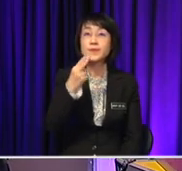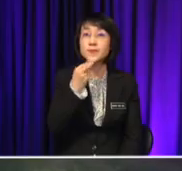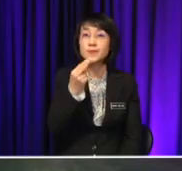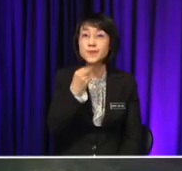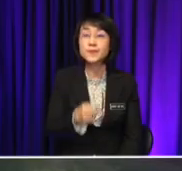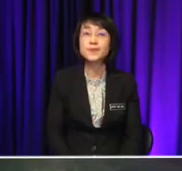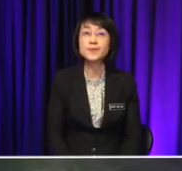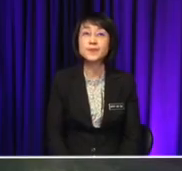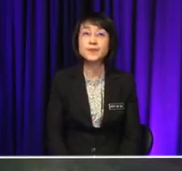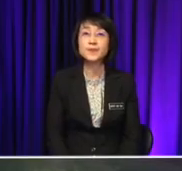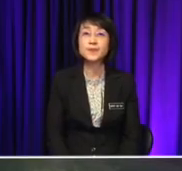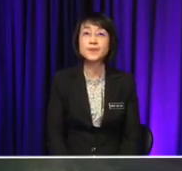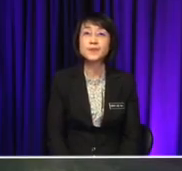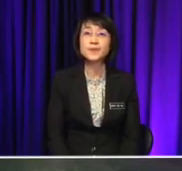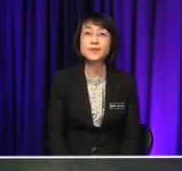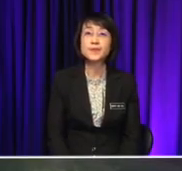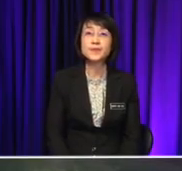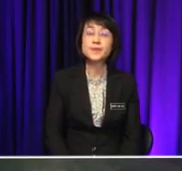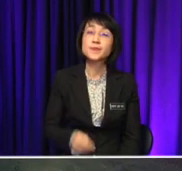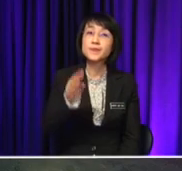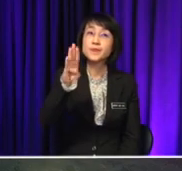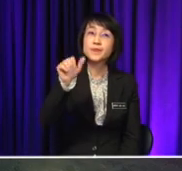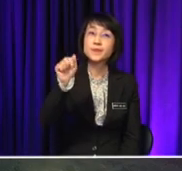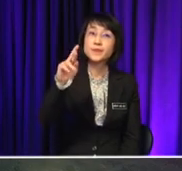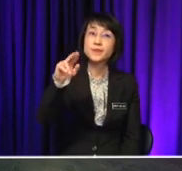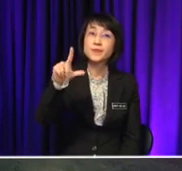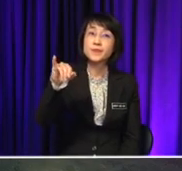lima Bali ini yang warna putih